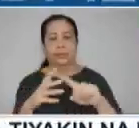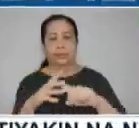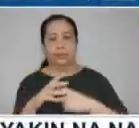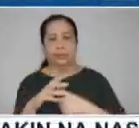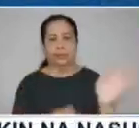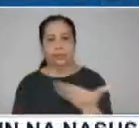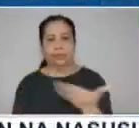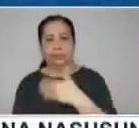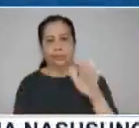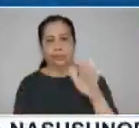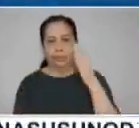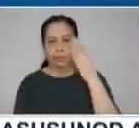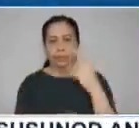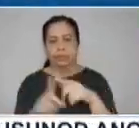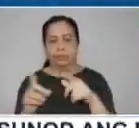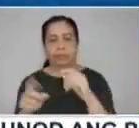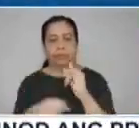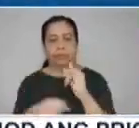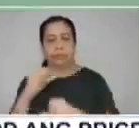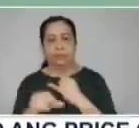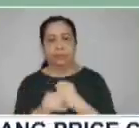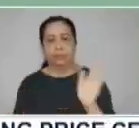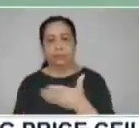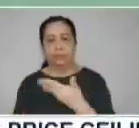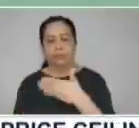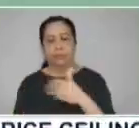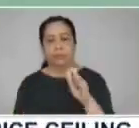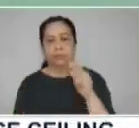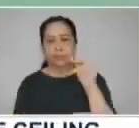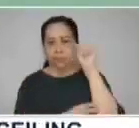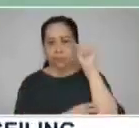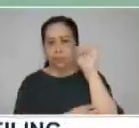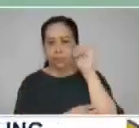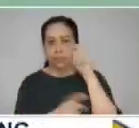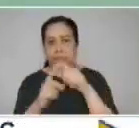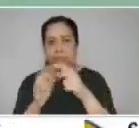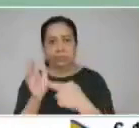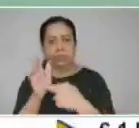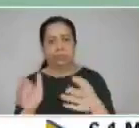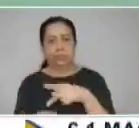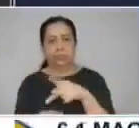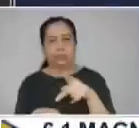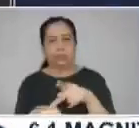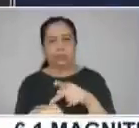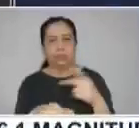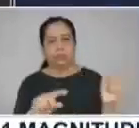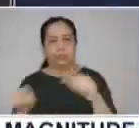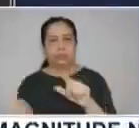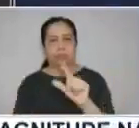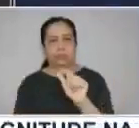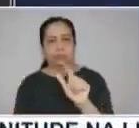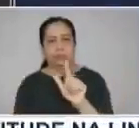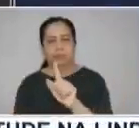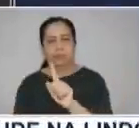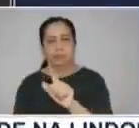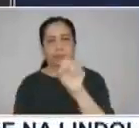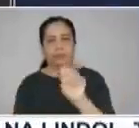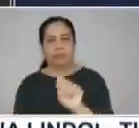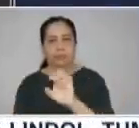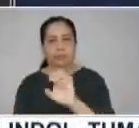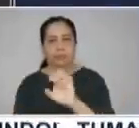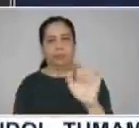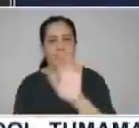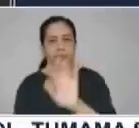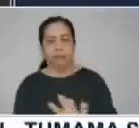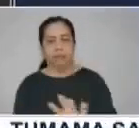professional exposure ngayon, ibang-iba na ang credential ni Eala kumpara noong 2019. Picking up, and I think